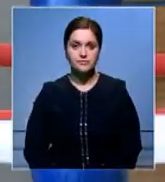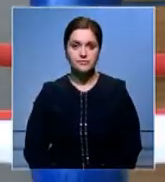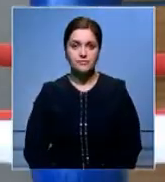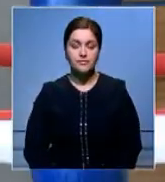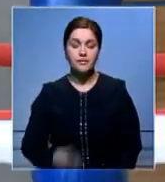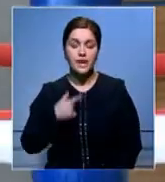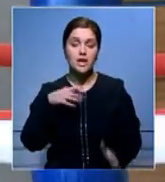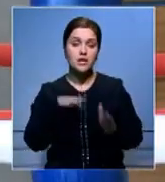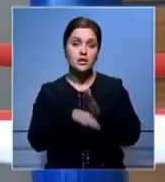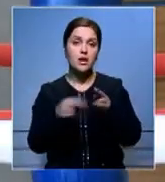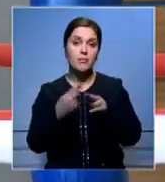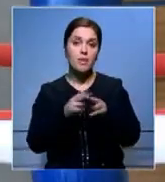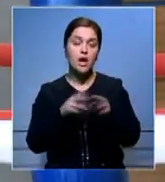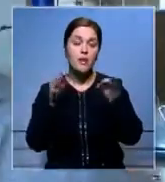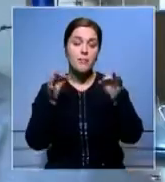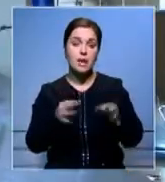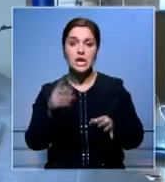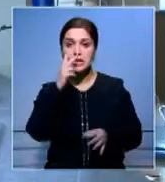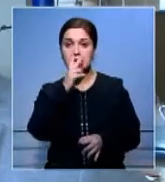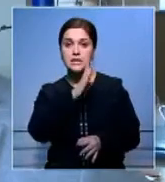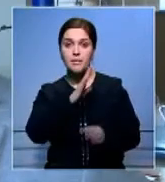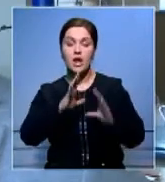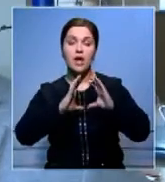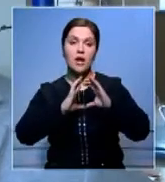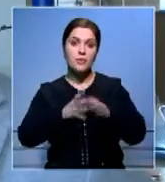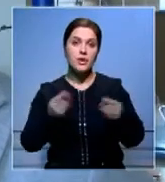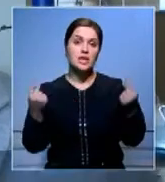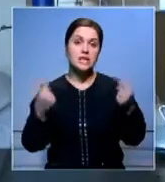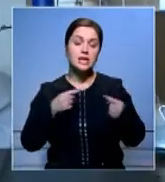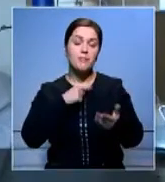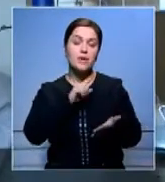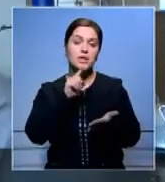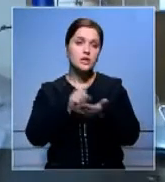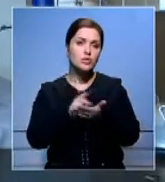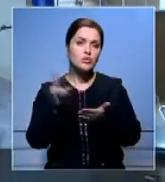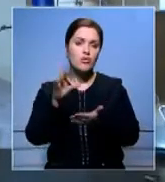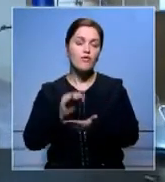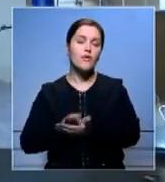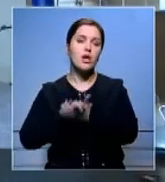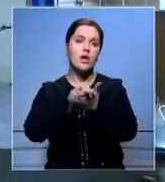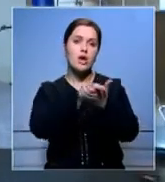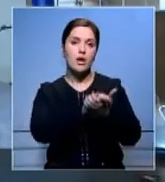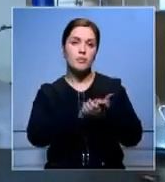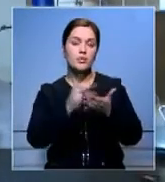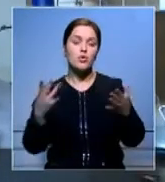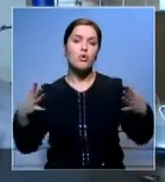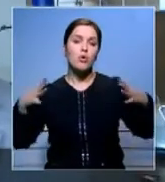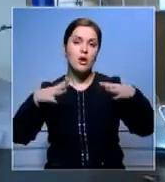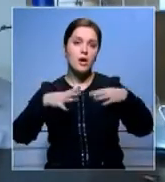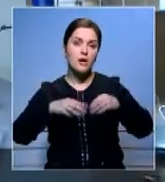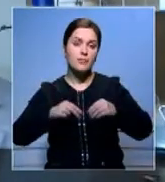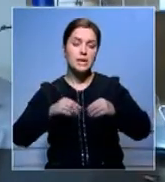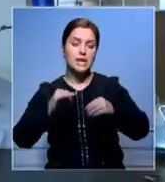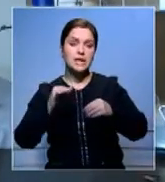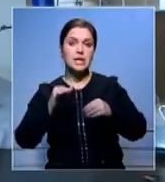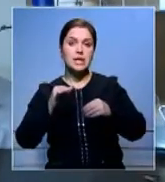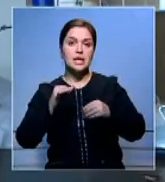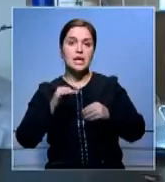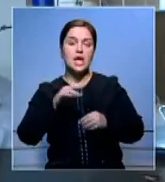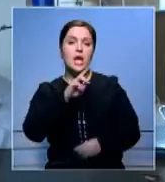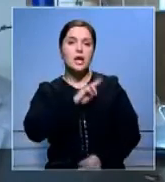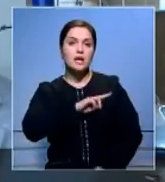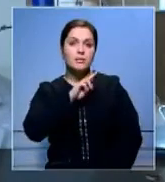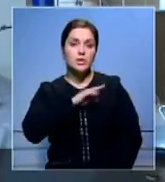правильно. Несмотря на все глобальные кризисы, мы должны держаться в одно целое и работать,